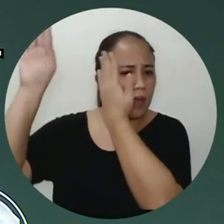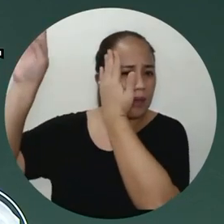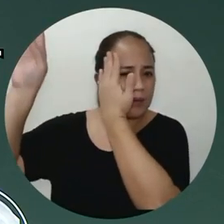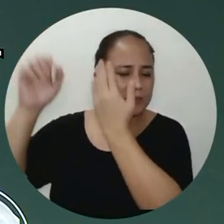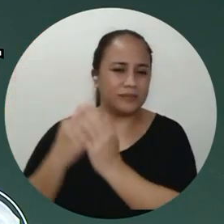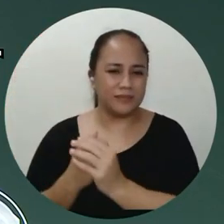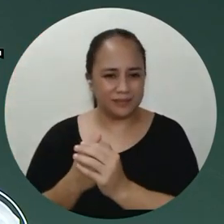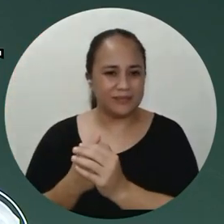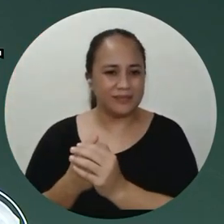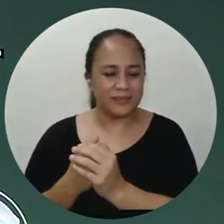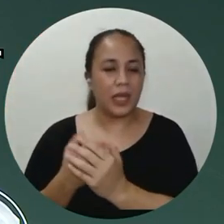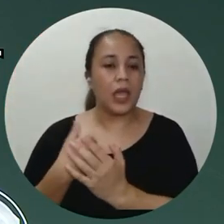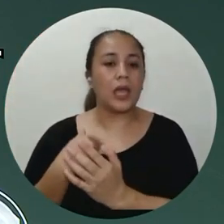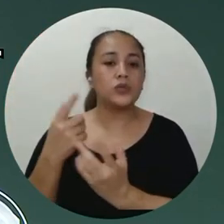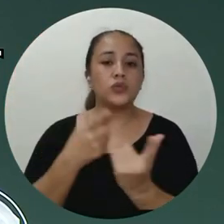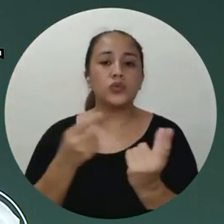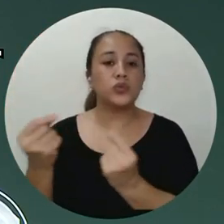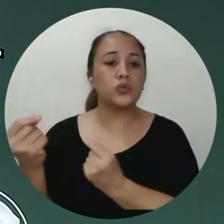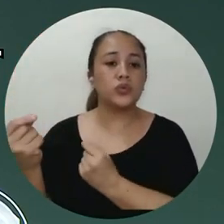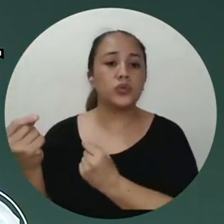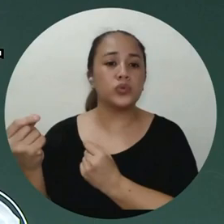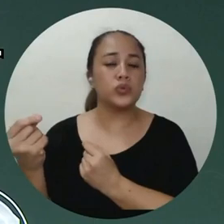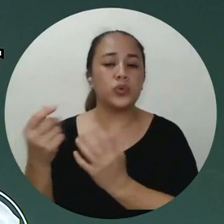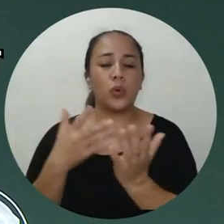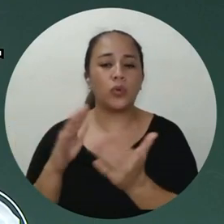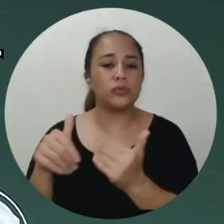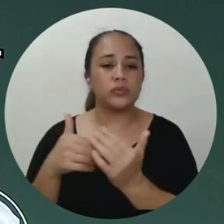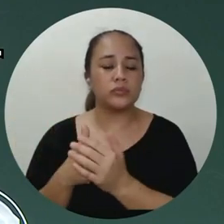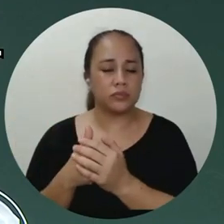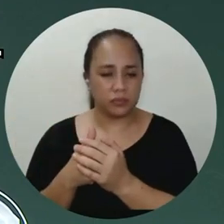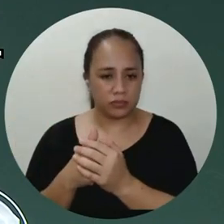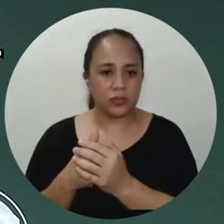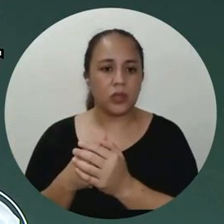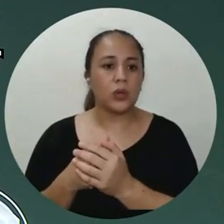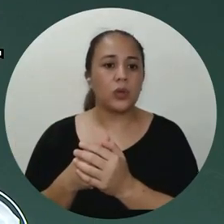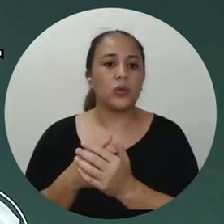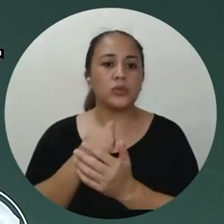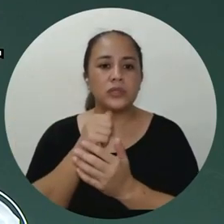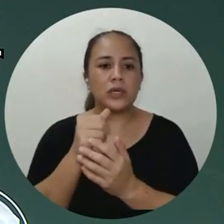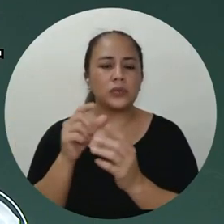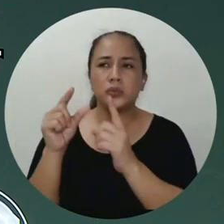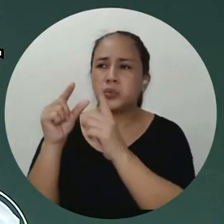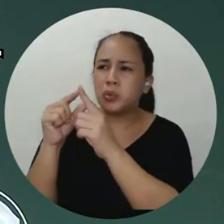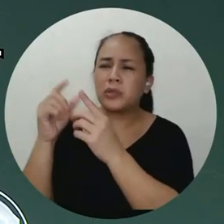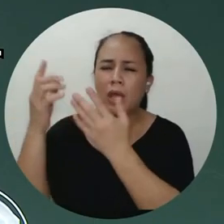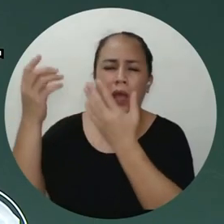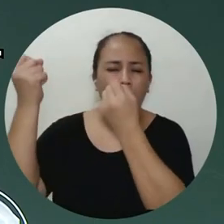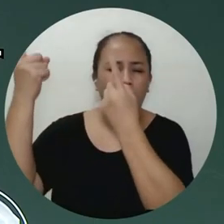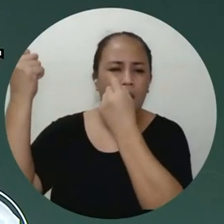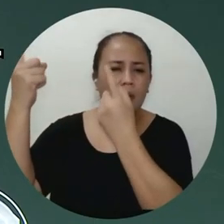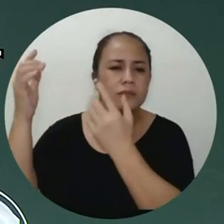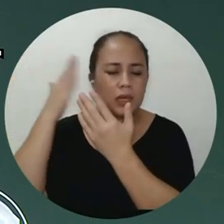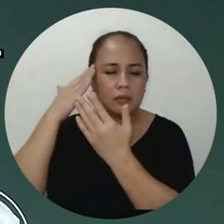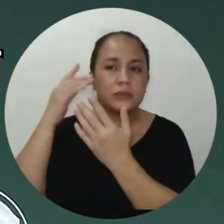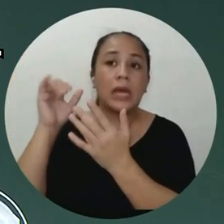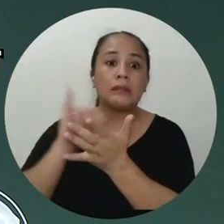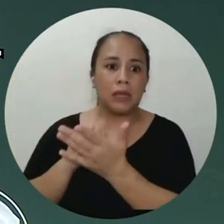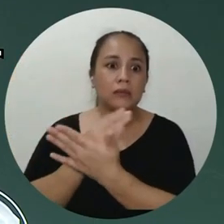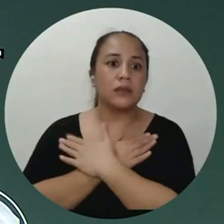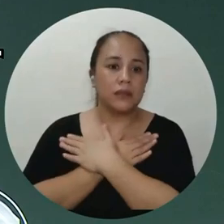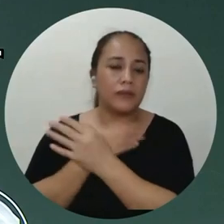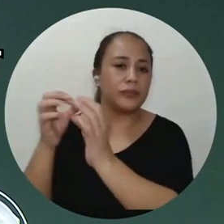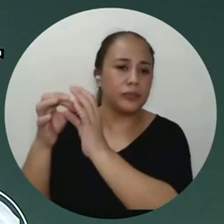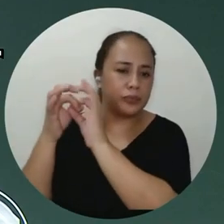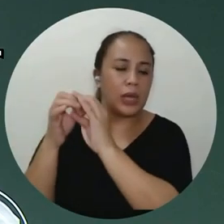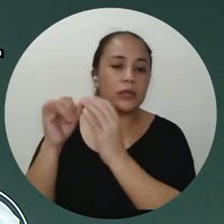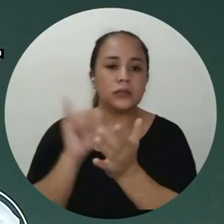you do everything without even. 그게 사랑하는 관계거든요. Without even any words, and that's what a loving relationship is. 하나님과 관계가 이래 돼야 돼요. So this is the